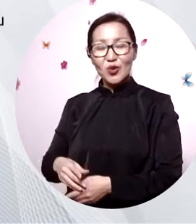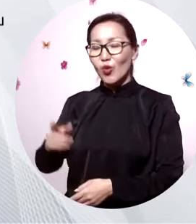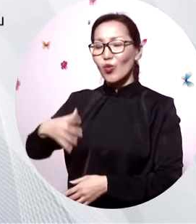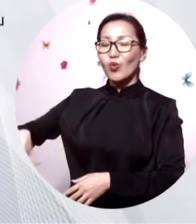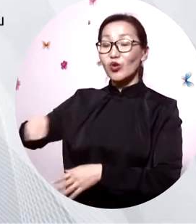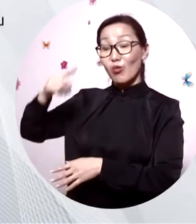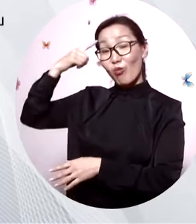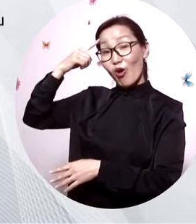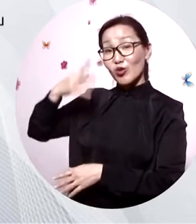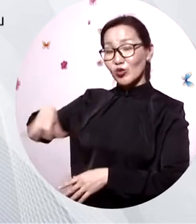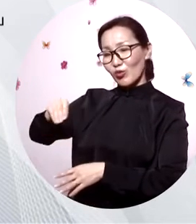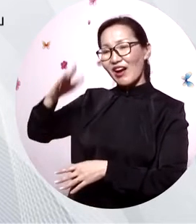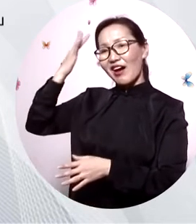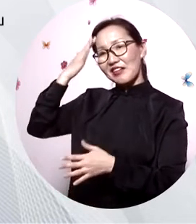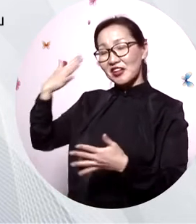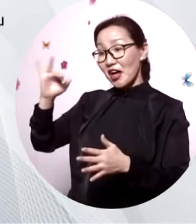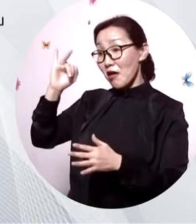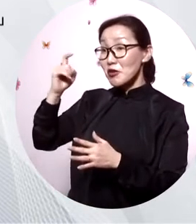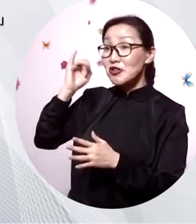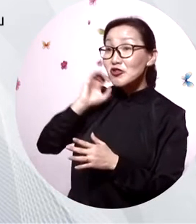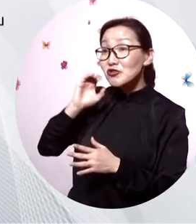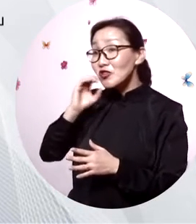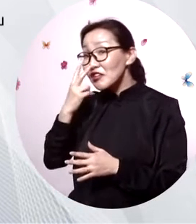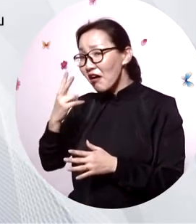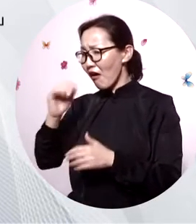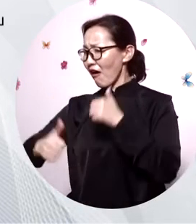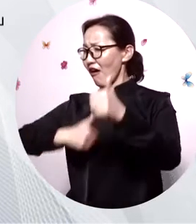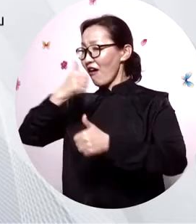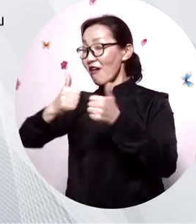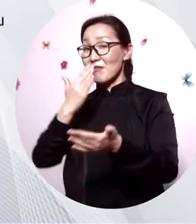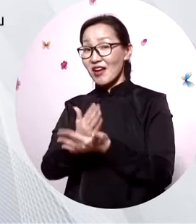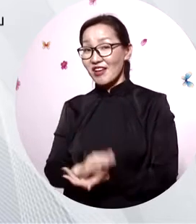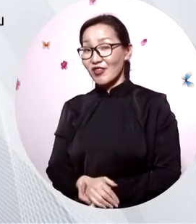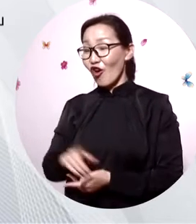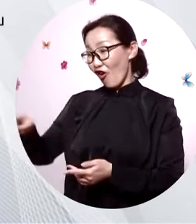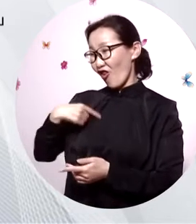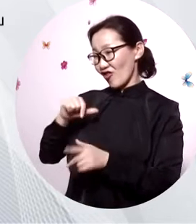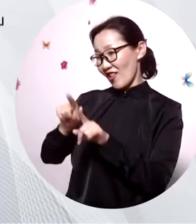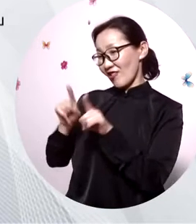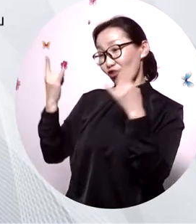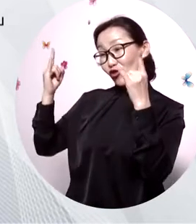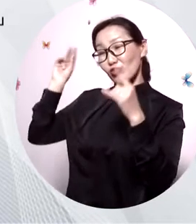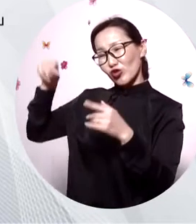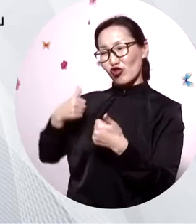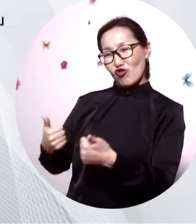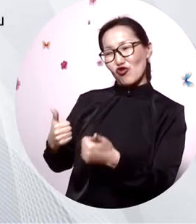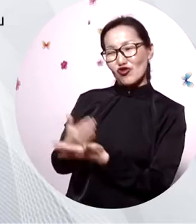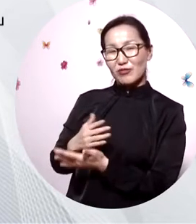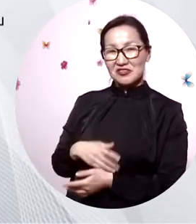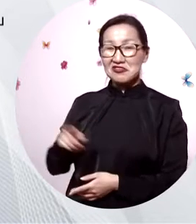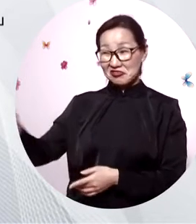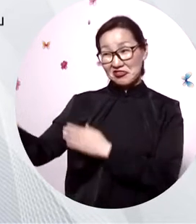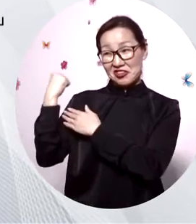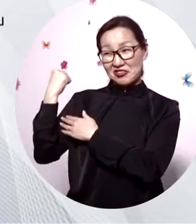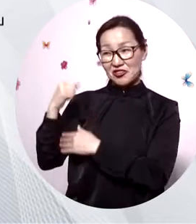Үүнийг монголчууд болон гадаадынхан их сонирхож сайшааж байгаа. Хоёулаа тоглоод сурчвал мөн гоё.